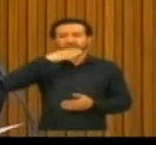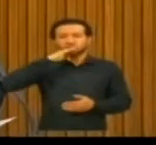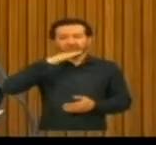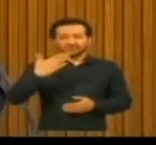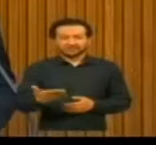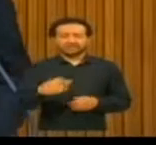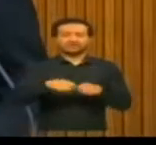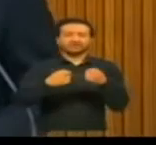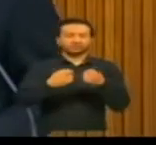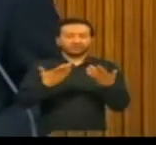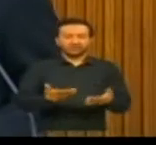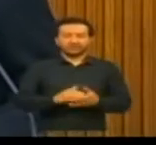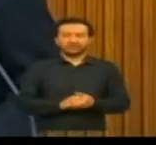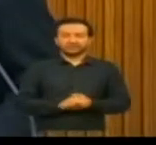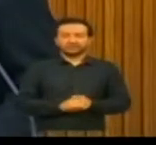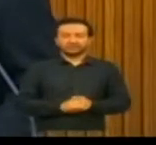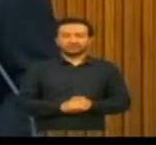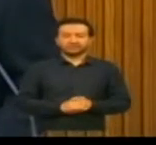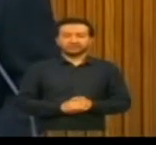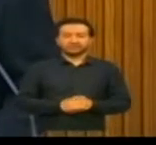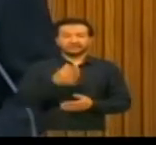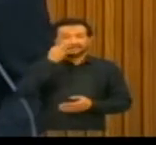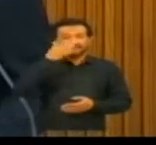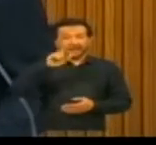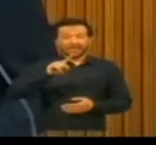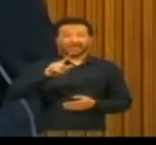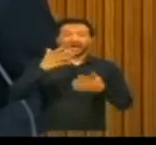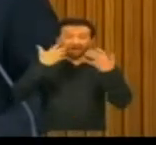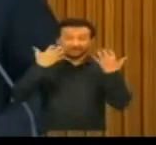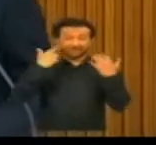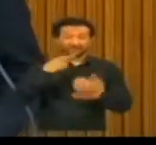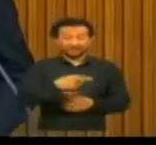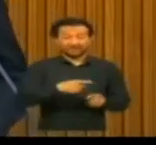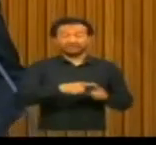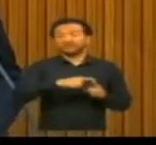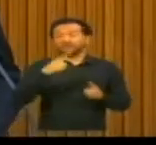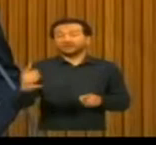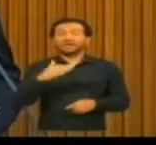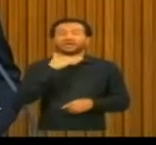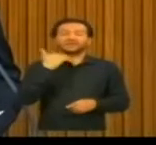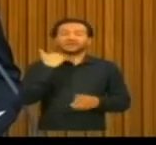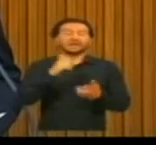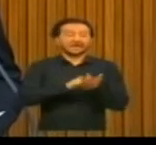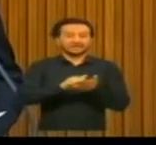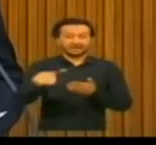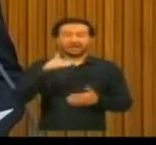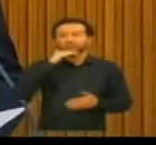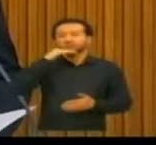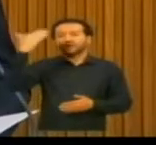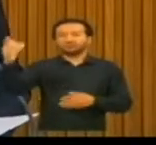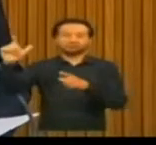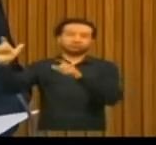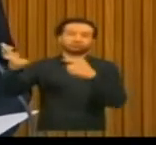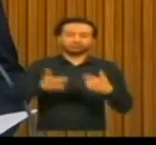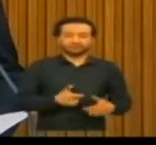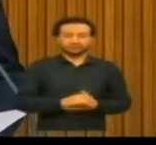tutun fasulyeye kadar. Canlı hayvandan tutun ete kadar her şey dışarıdan ithal